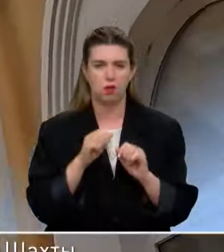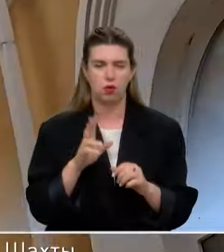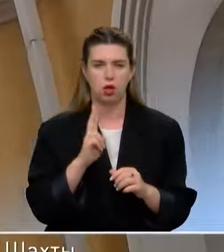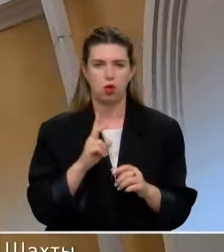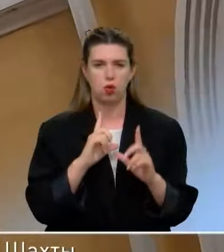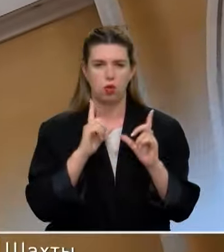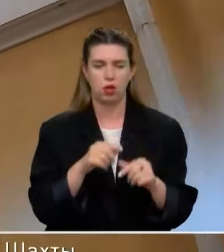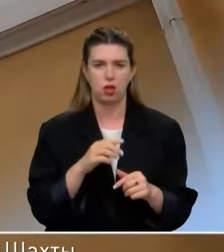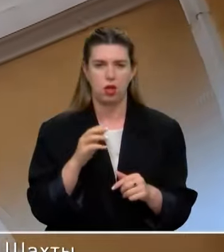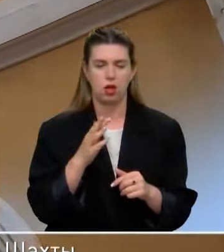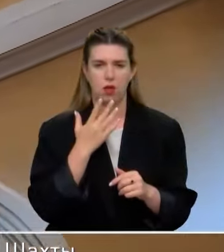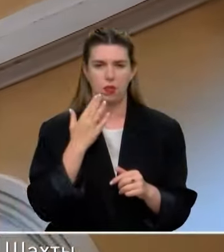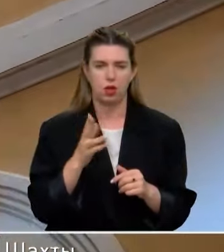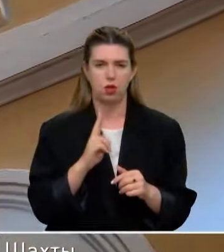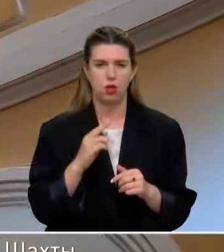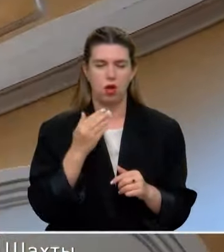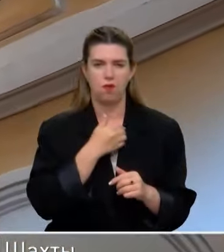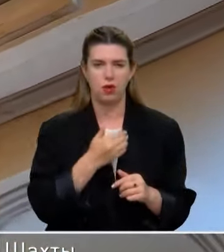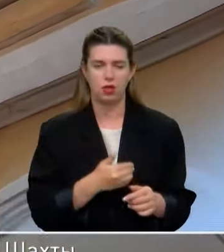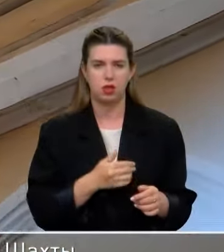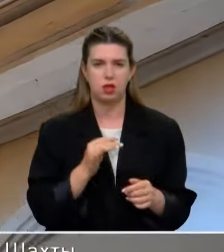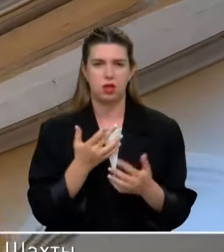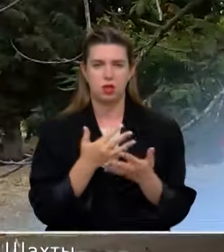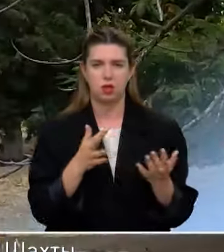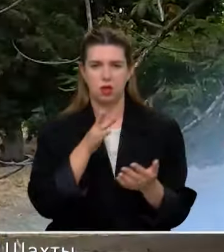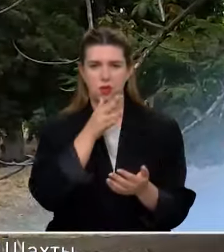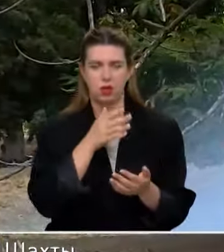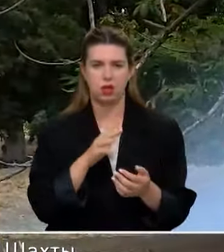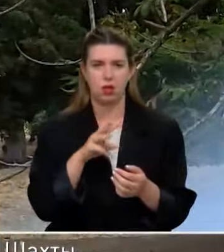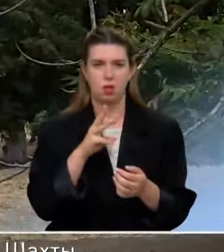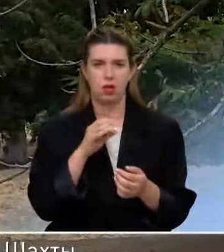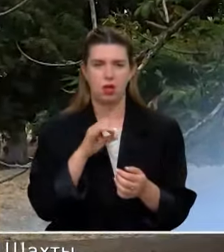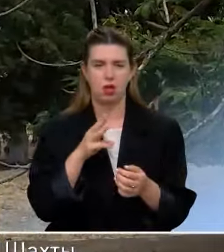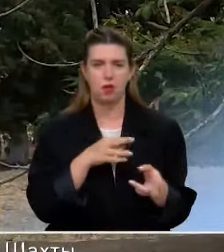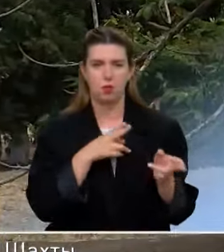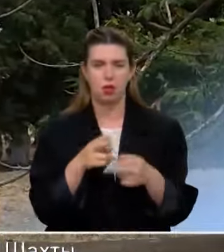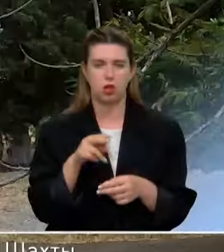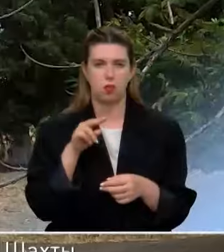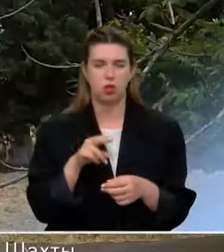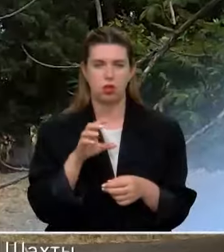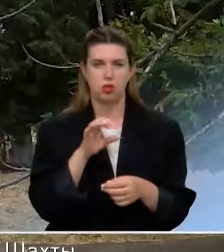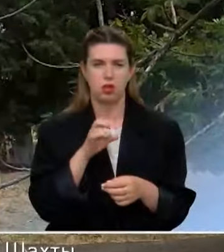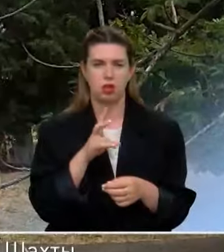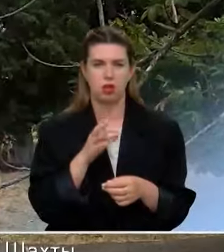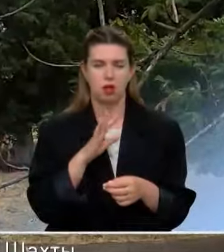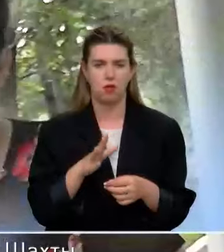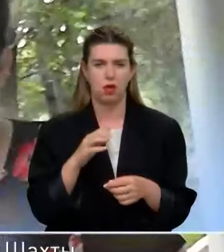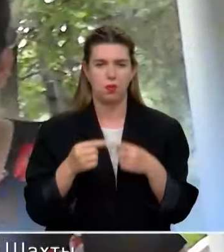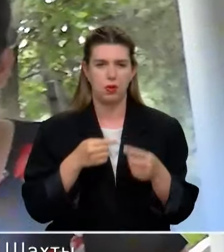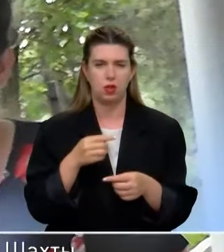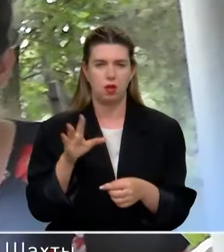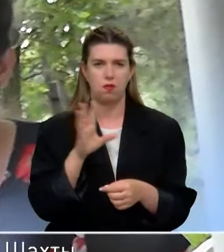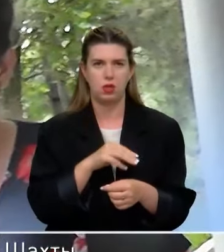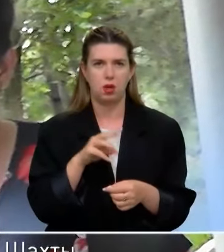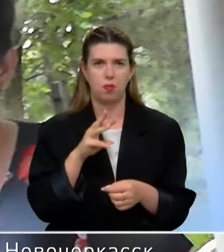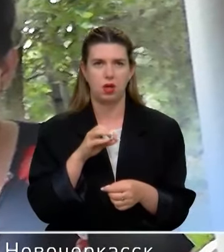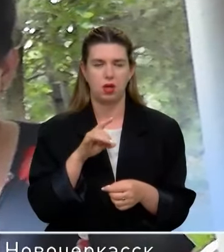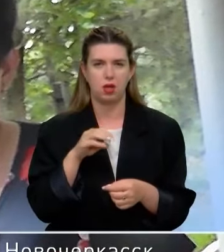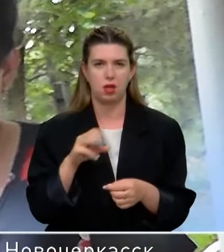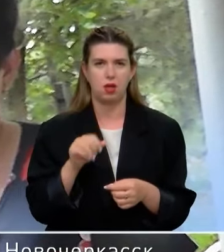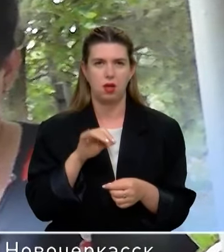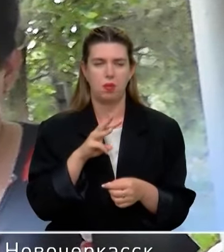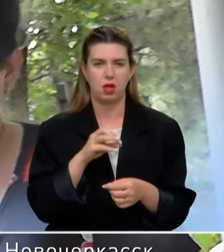кто-то уехал в Америку кто-то во Францию но несколько лет назад в маргаритово приезжал Пётр сарандинакиных Маргариты